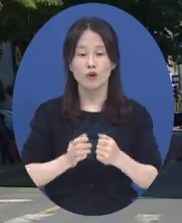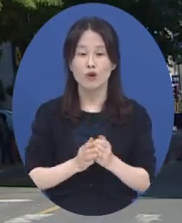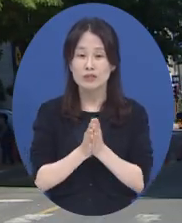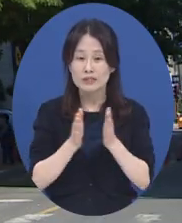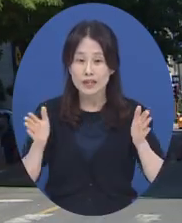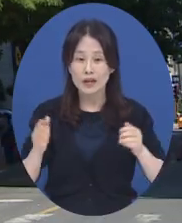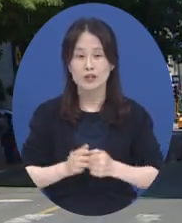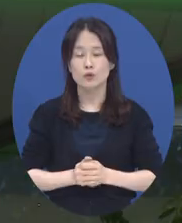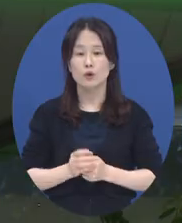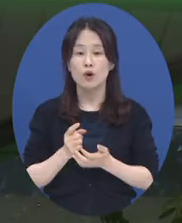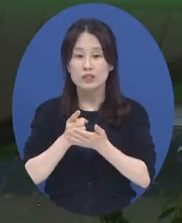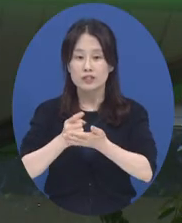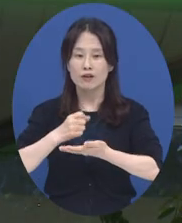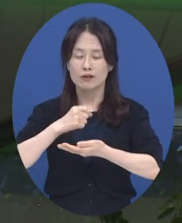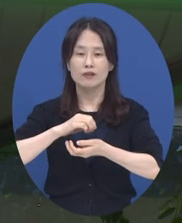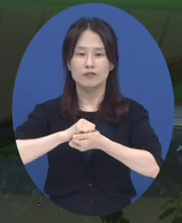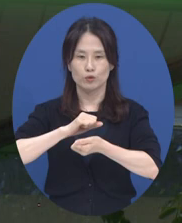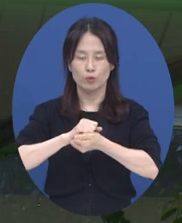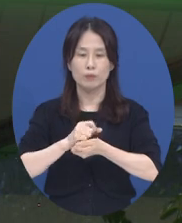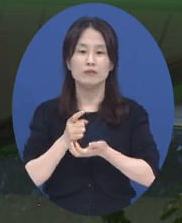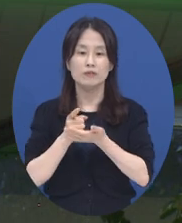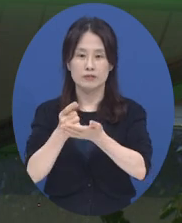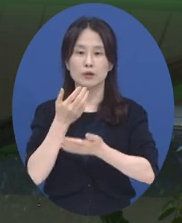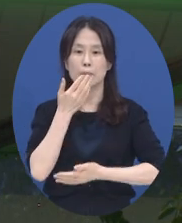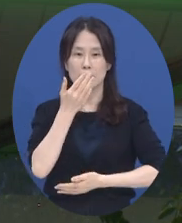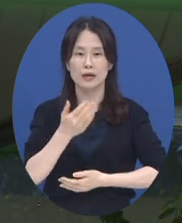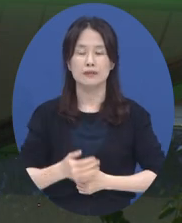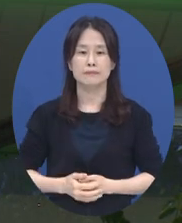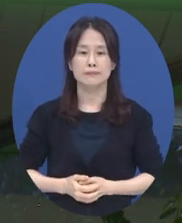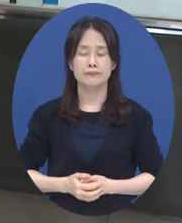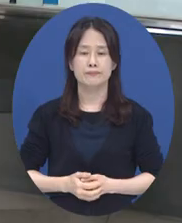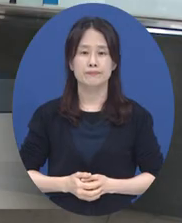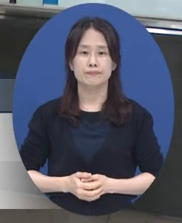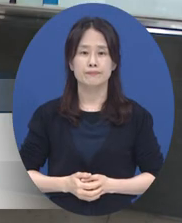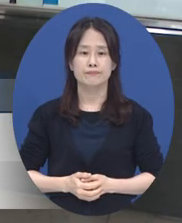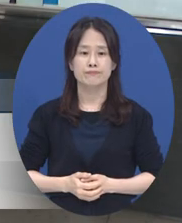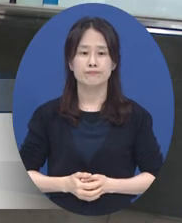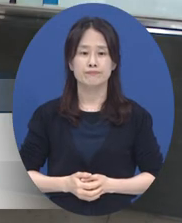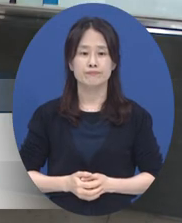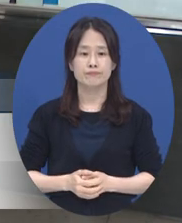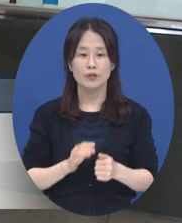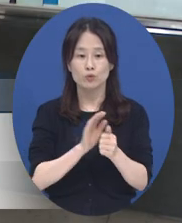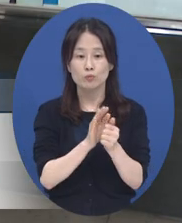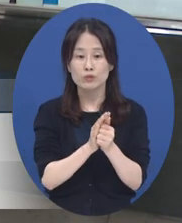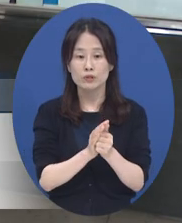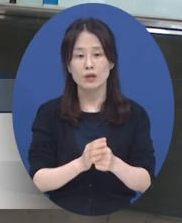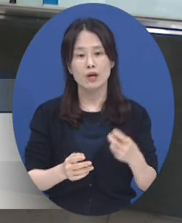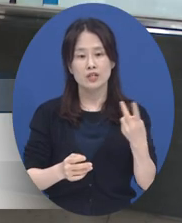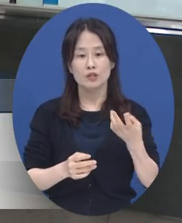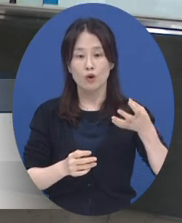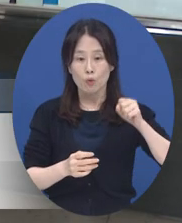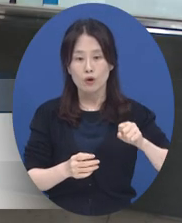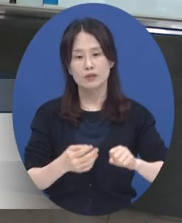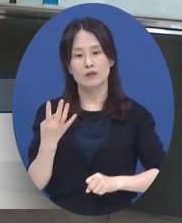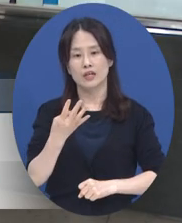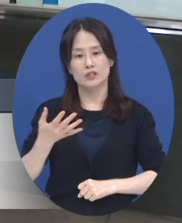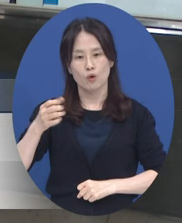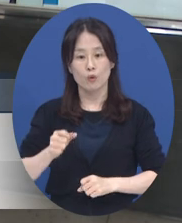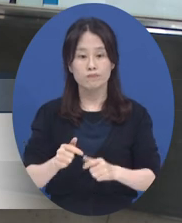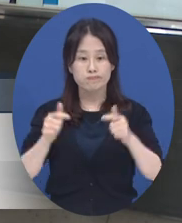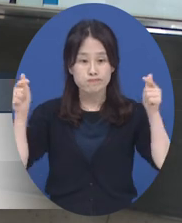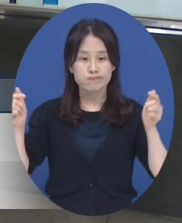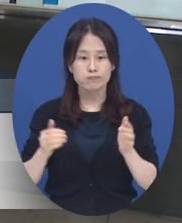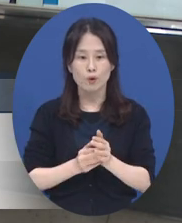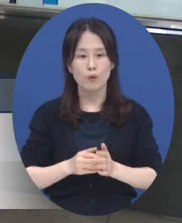적용되고 신청은 도내 NH 농협은행에서 가능합니다. 지원 규모가 기존 2천억 원에서 4천억 원으로